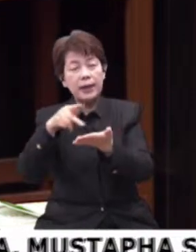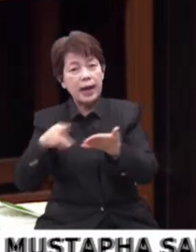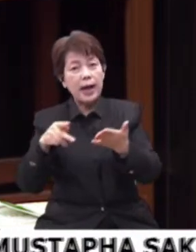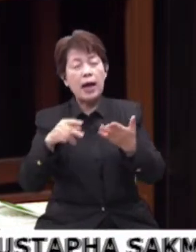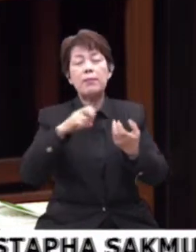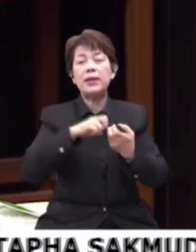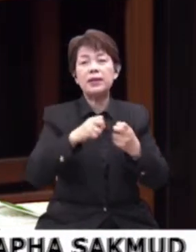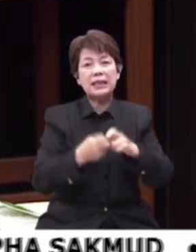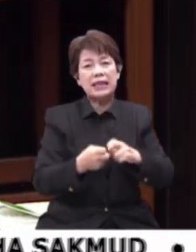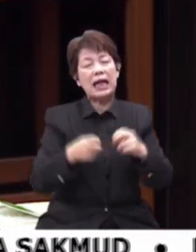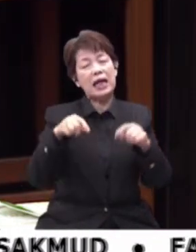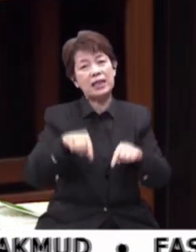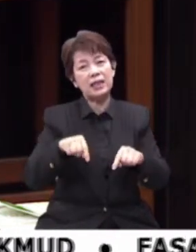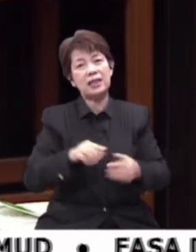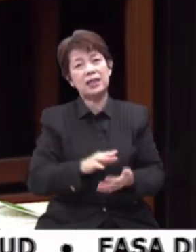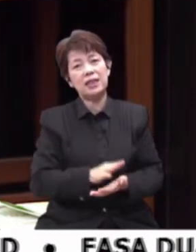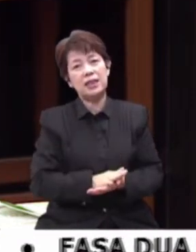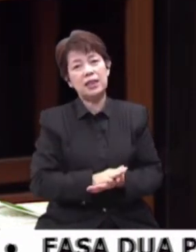ini